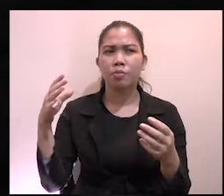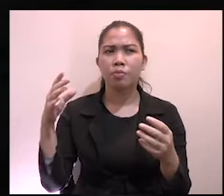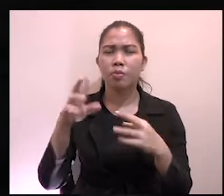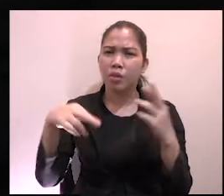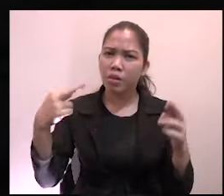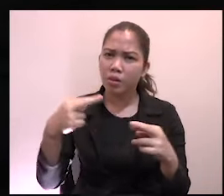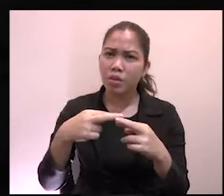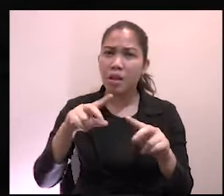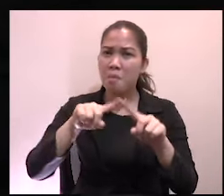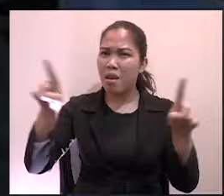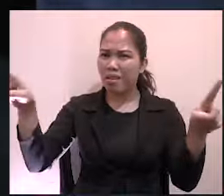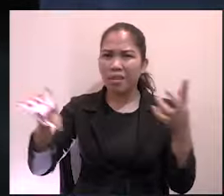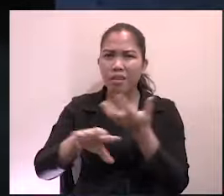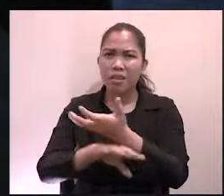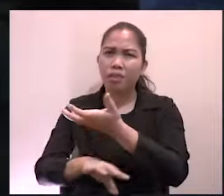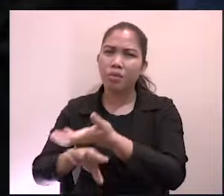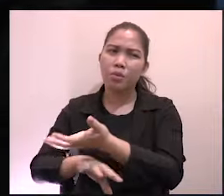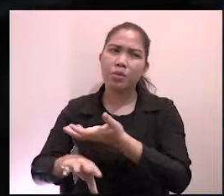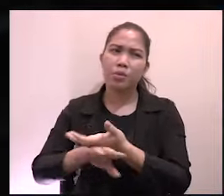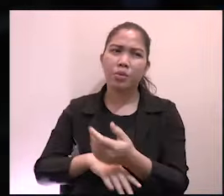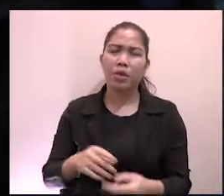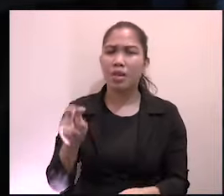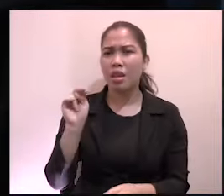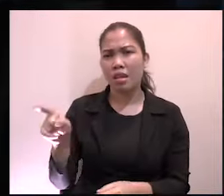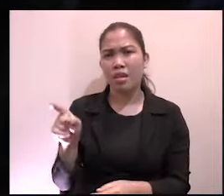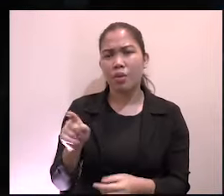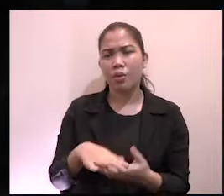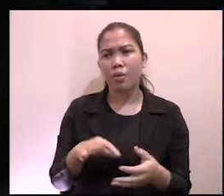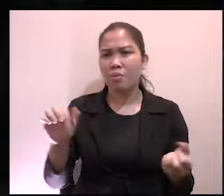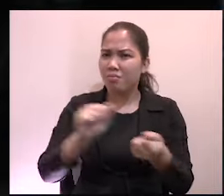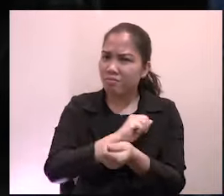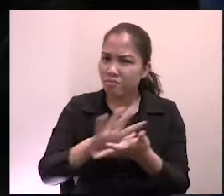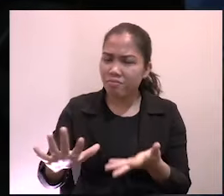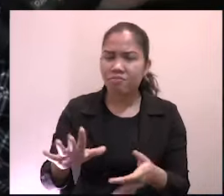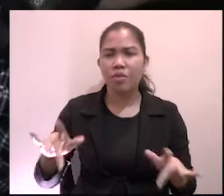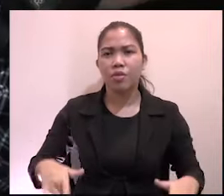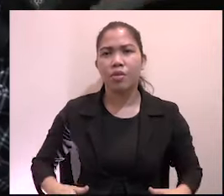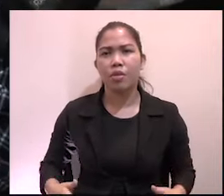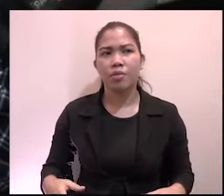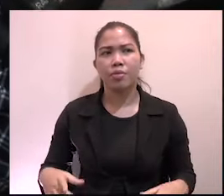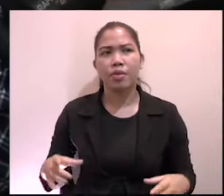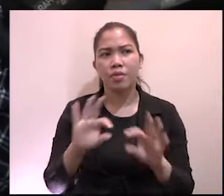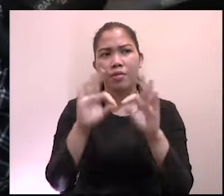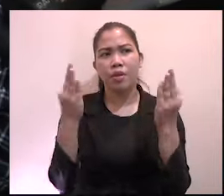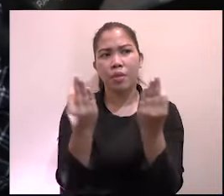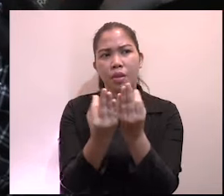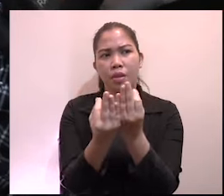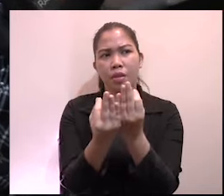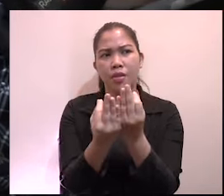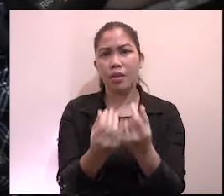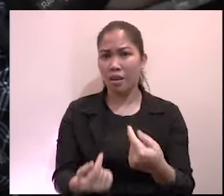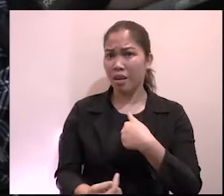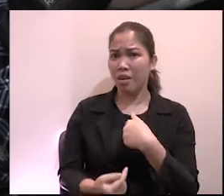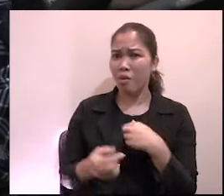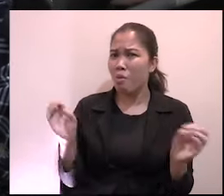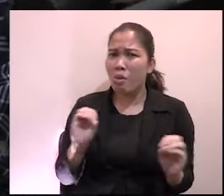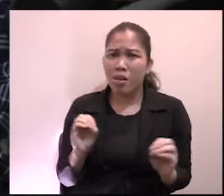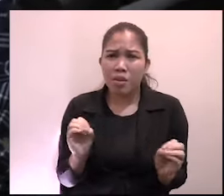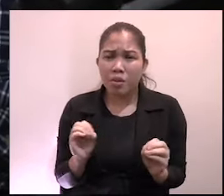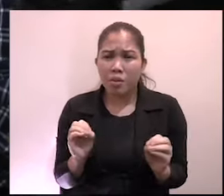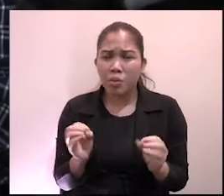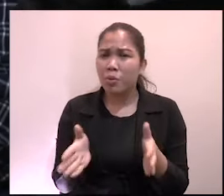ginagawa? Puro panluloko. Ikaw talaga mismo ang sumira sa pamilya natin. Maayos natin ito? Ako bang wala akong ibang hiling